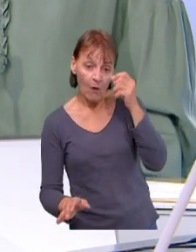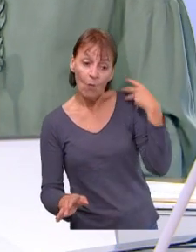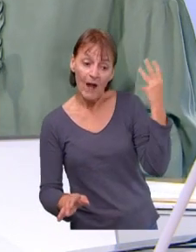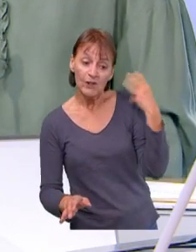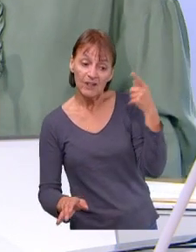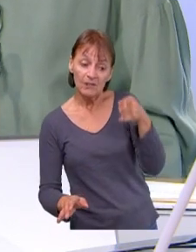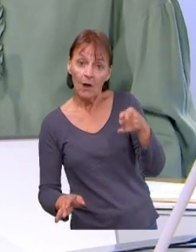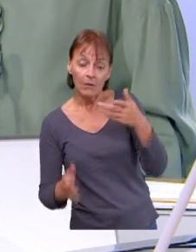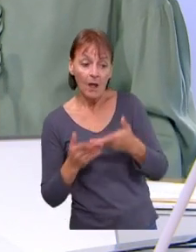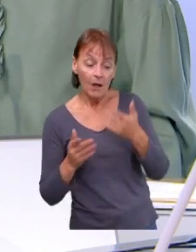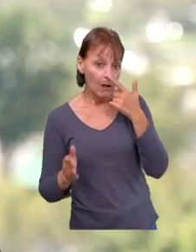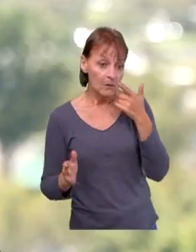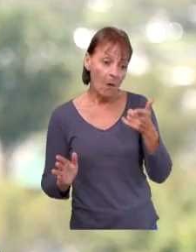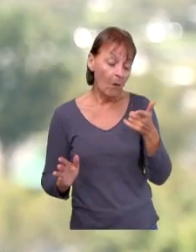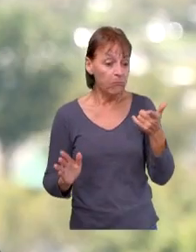Benjamin Netanyahou.